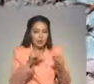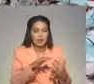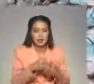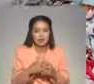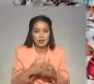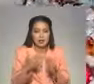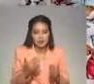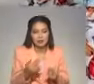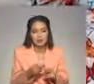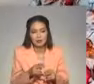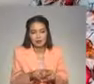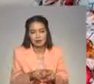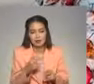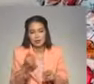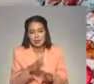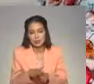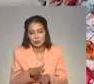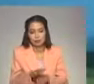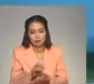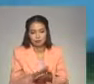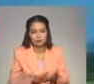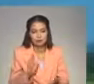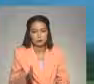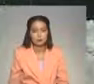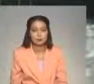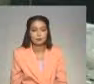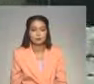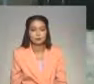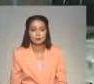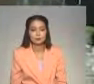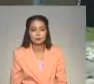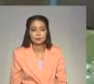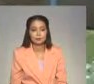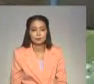и на зимних каникулах. Ирина Якунина, Ринат Жумагулов, Астана Таймс, Восточный Казахстан.